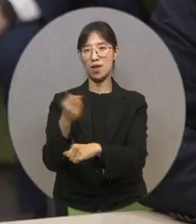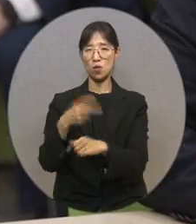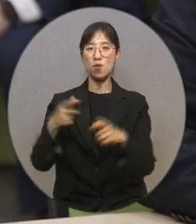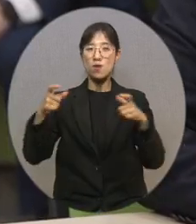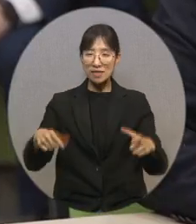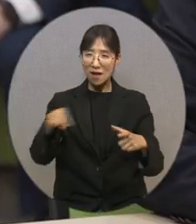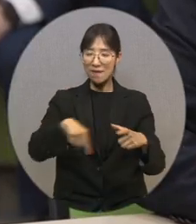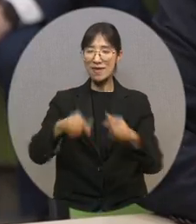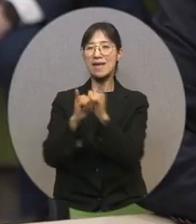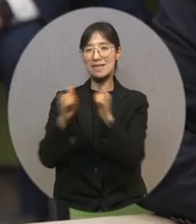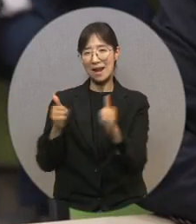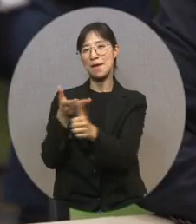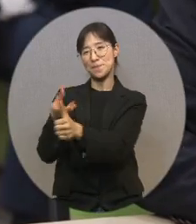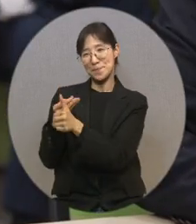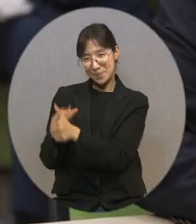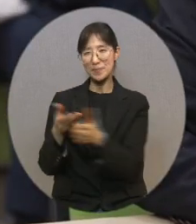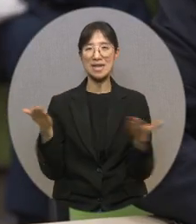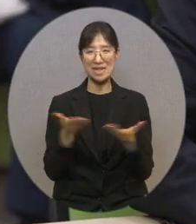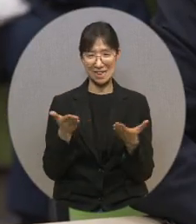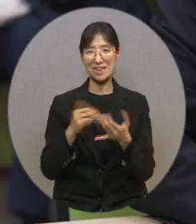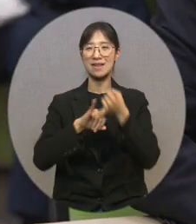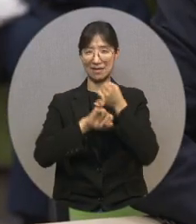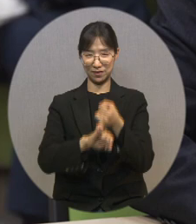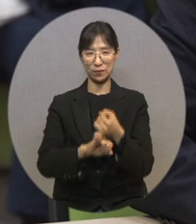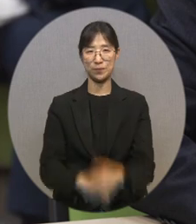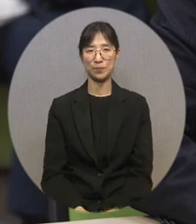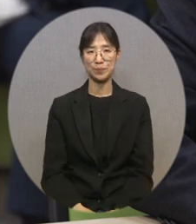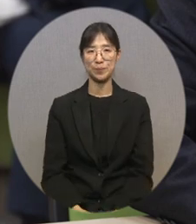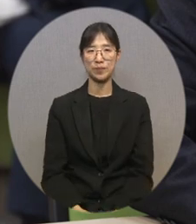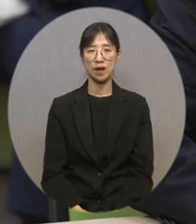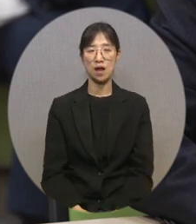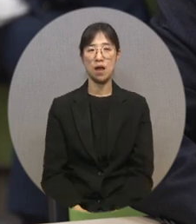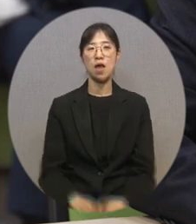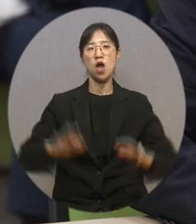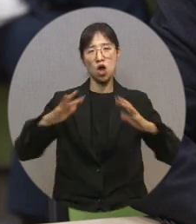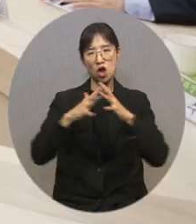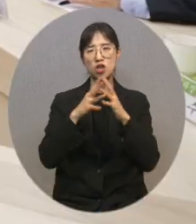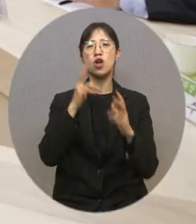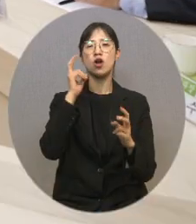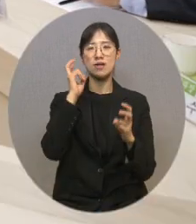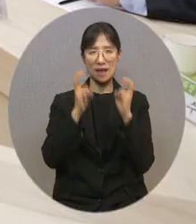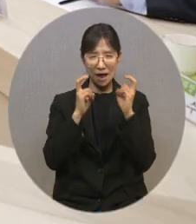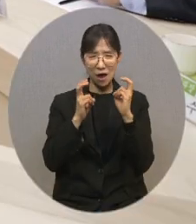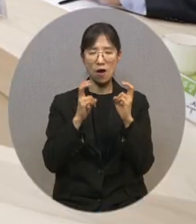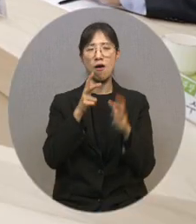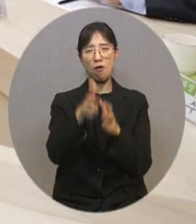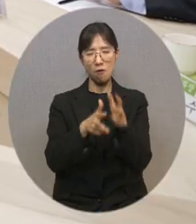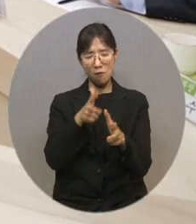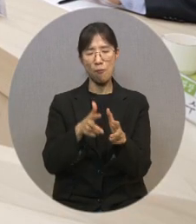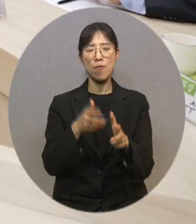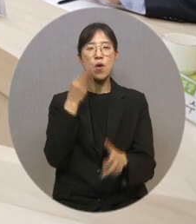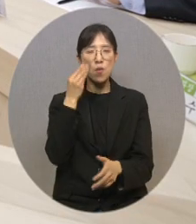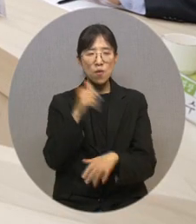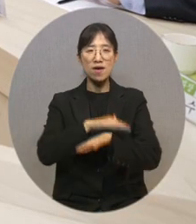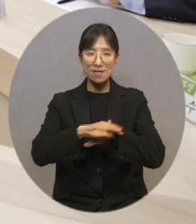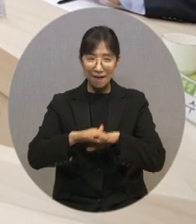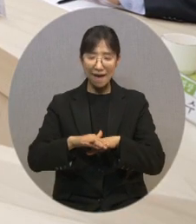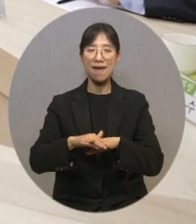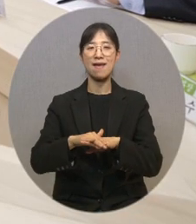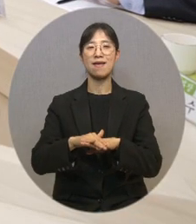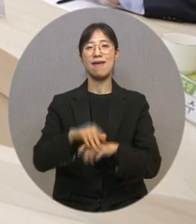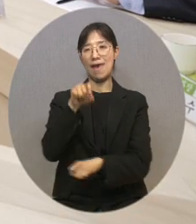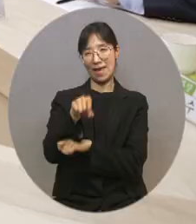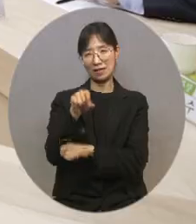활용에 협력을 약속했습니다. 청주시는 건설사업의 원활한 추진을 위해 행정지원에 적극